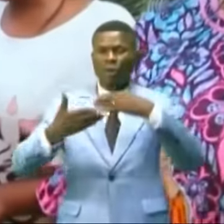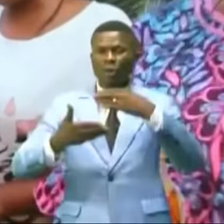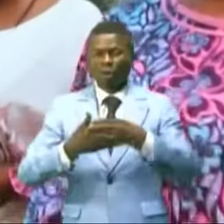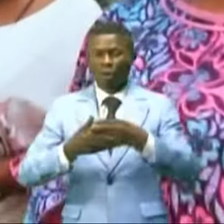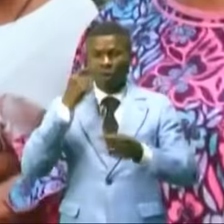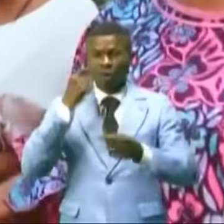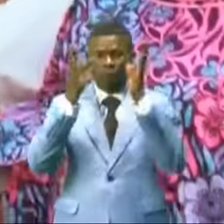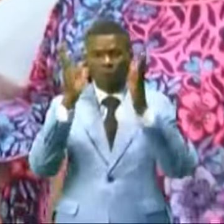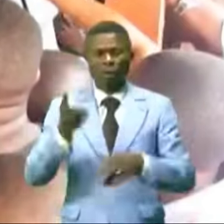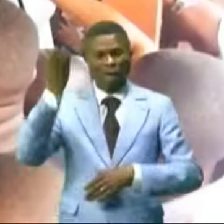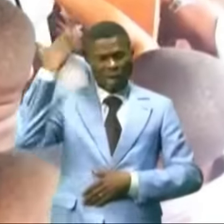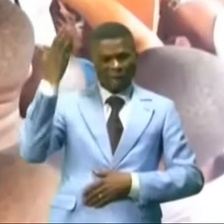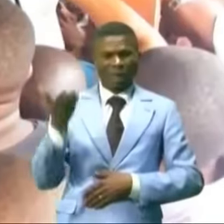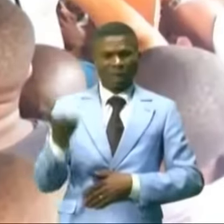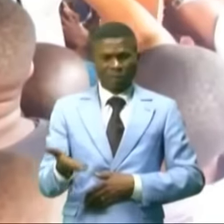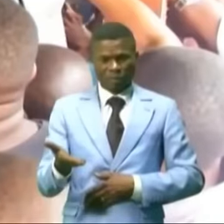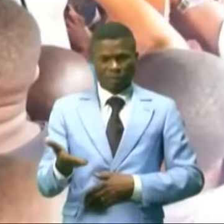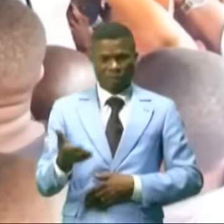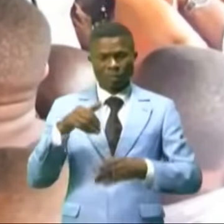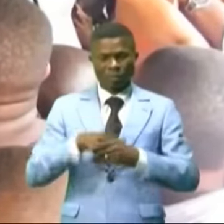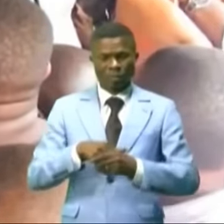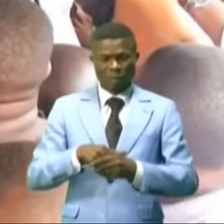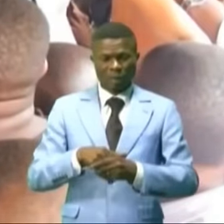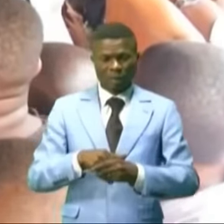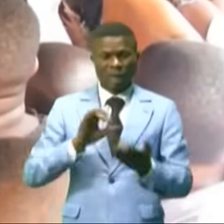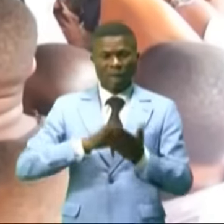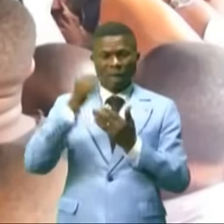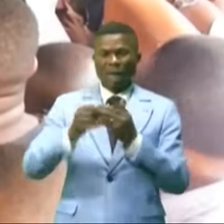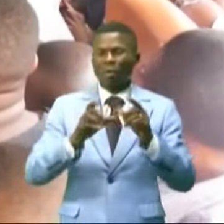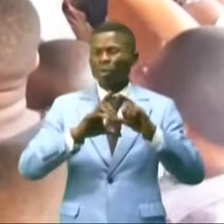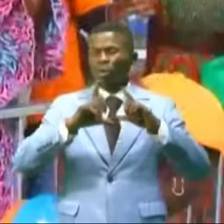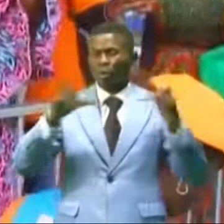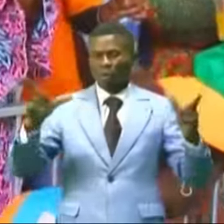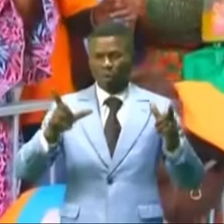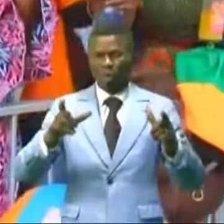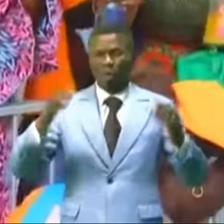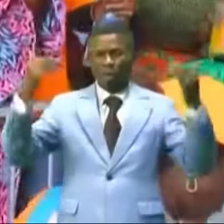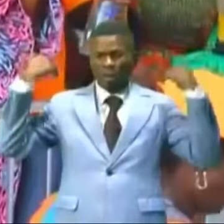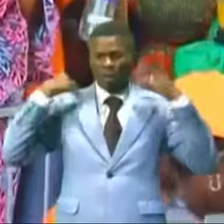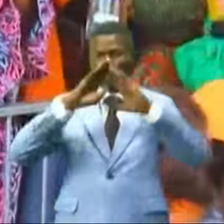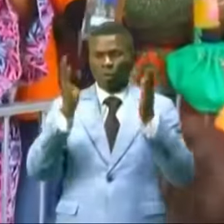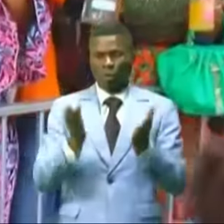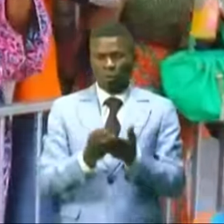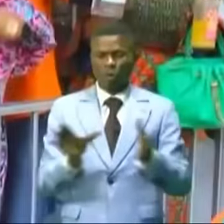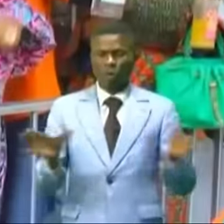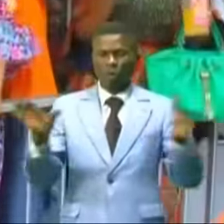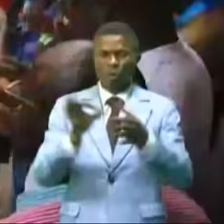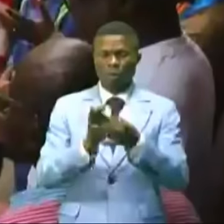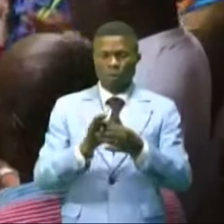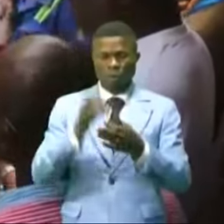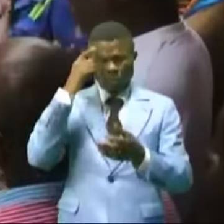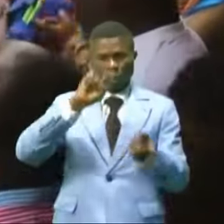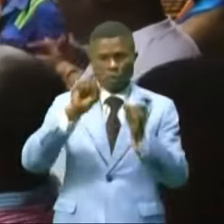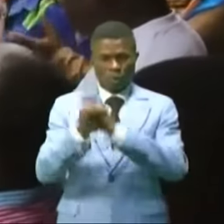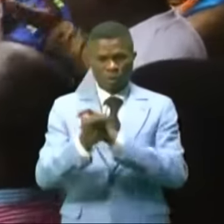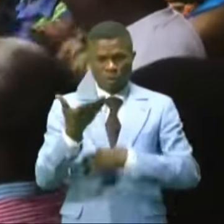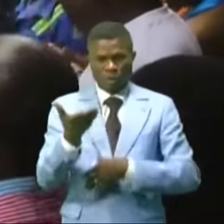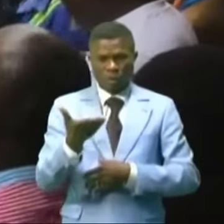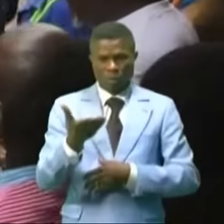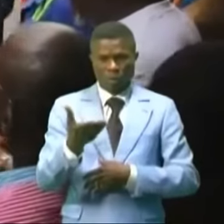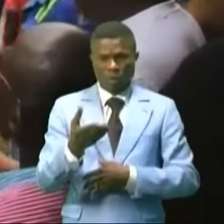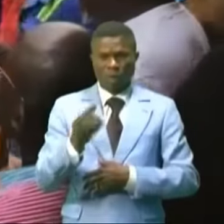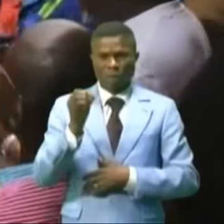touristiques existantes. Et dans cette euphorie générale, cadres et militants du mouvement de solidarité pour le changement ont